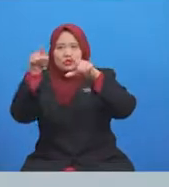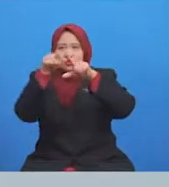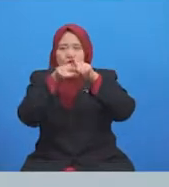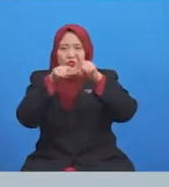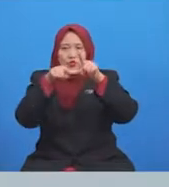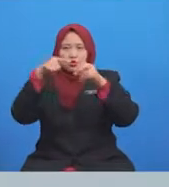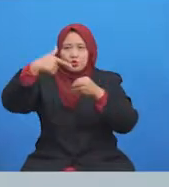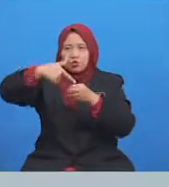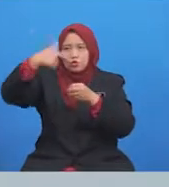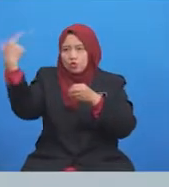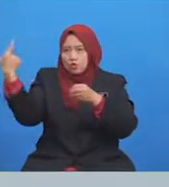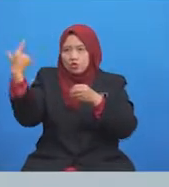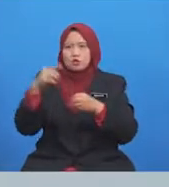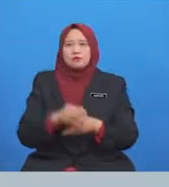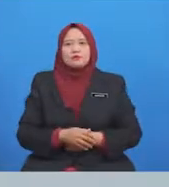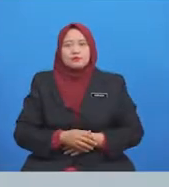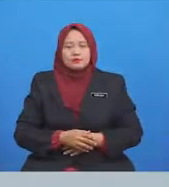4 kitaran.